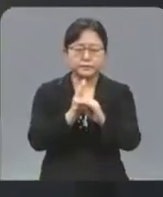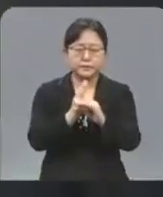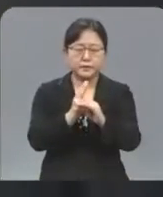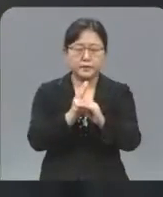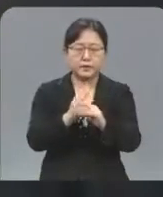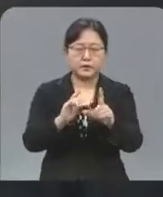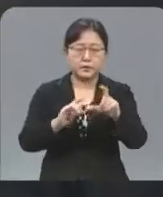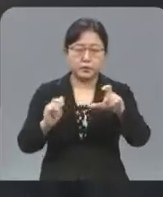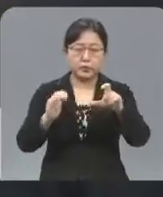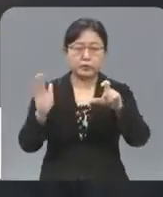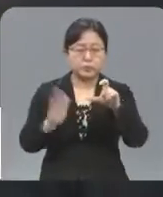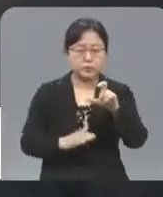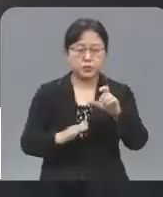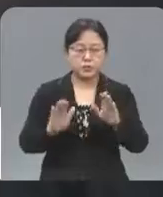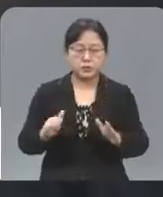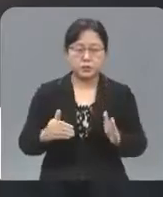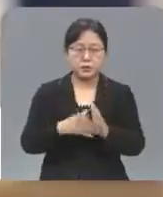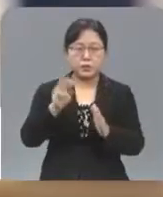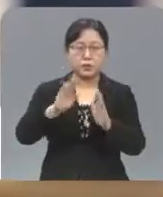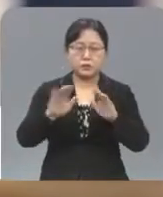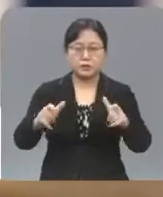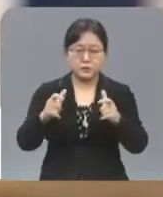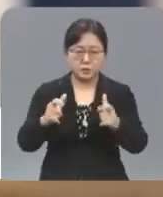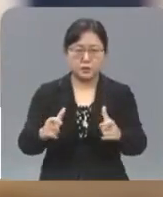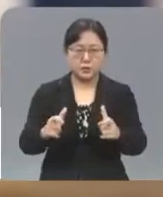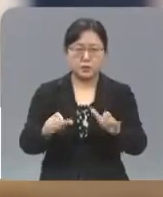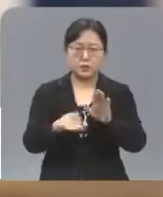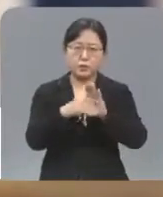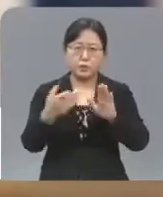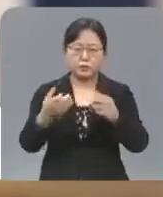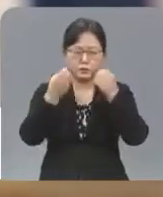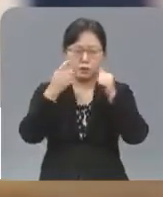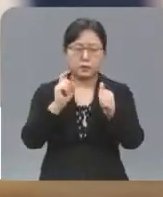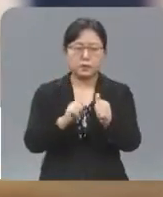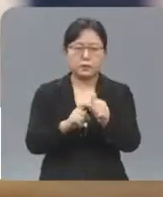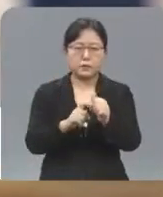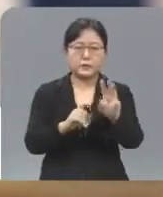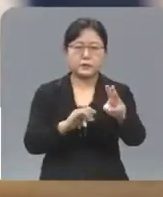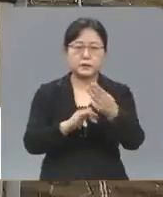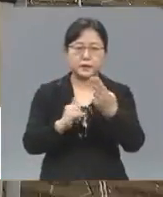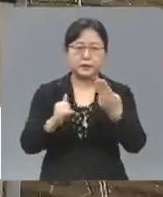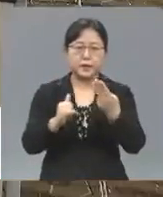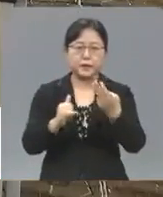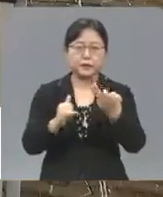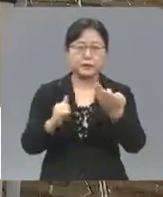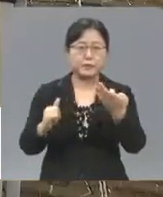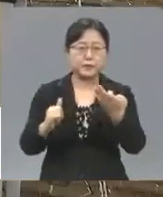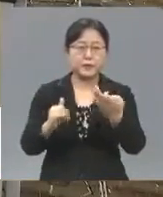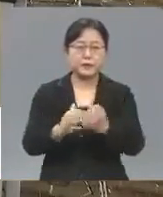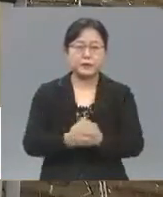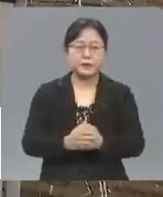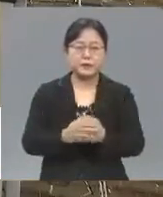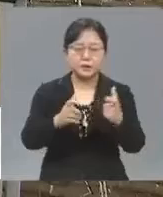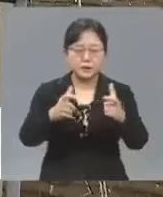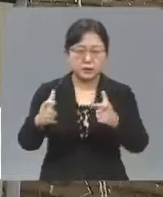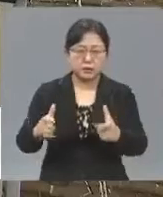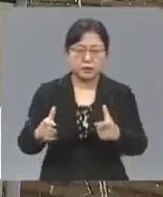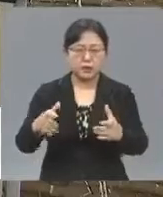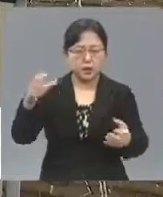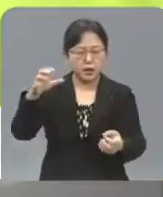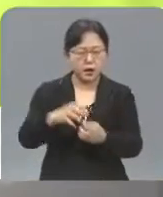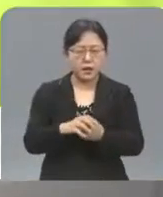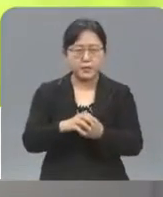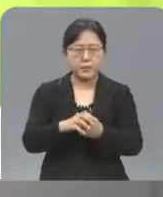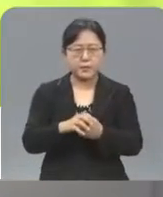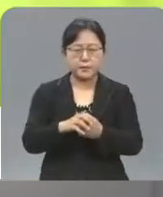지난 15일 부터 현재까지 광주와 전남에서 나온 코로나 일부 신규 억 진짜는 314 명 지역 전체 누적 퍼